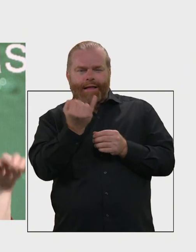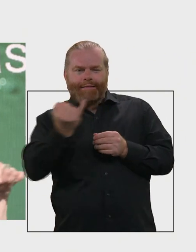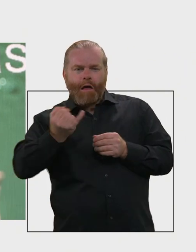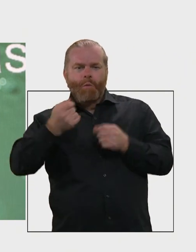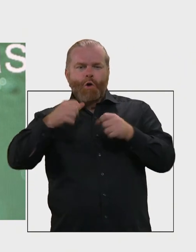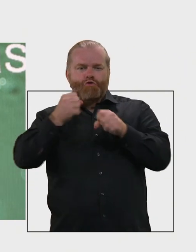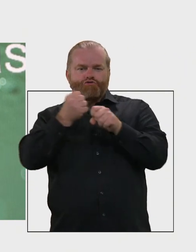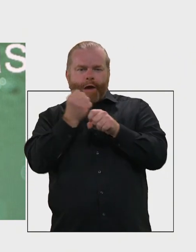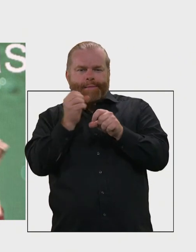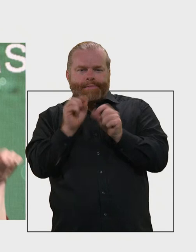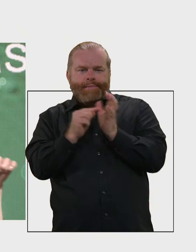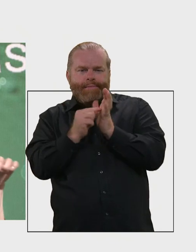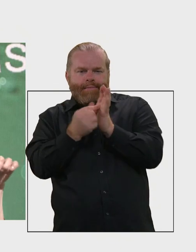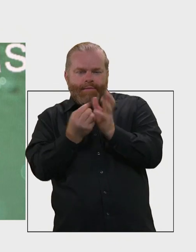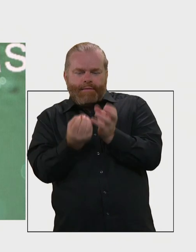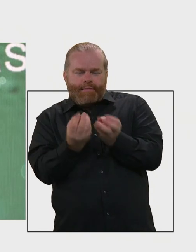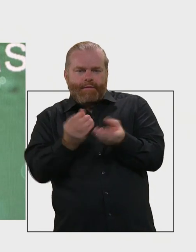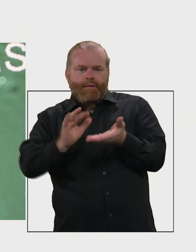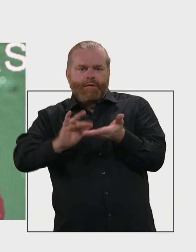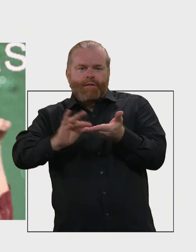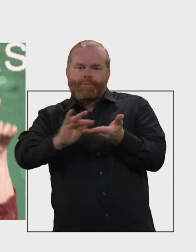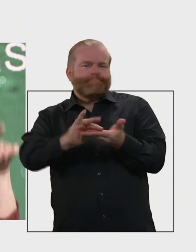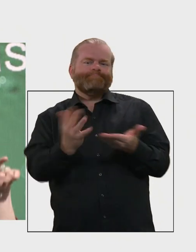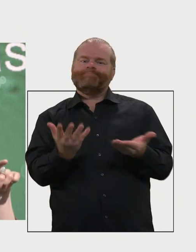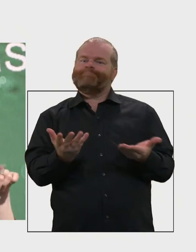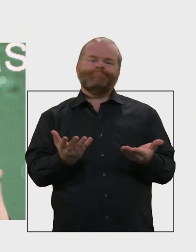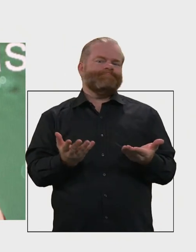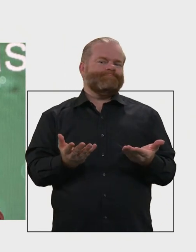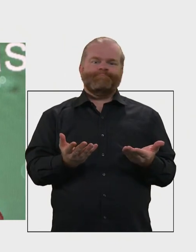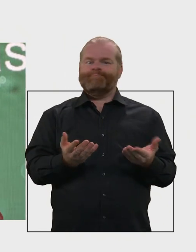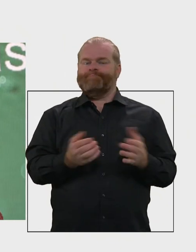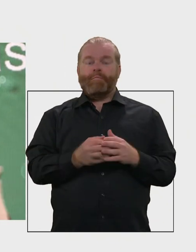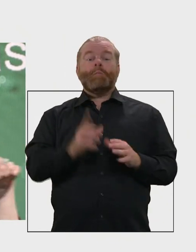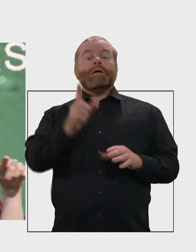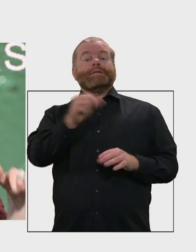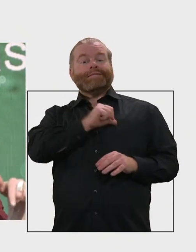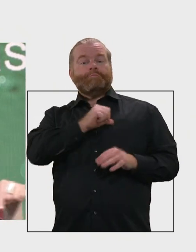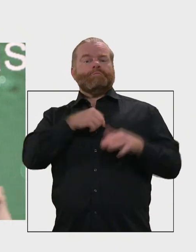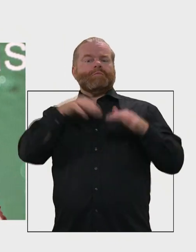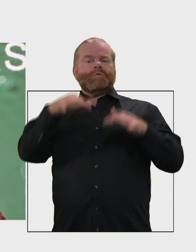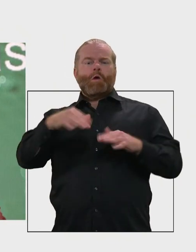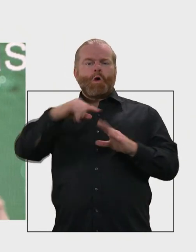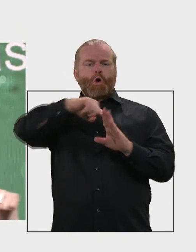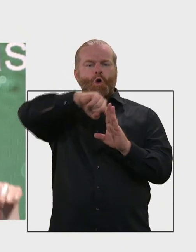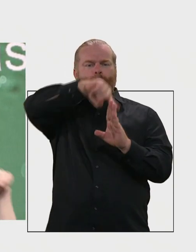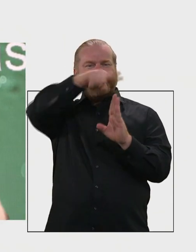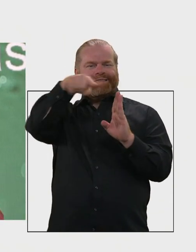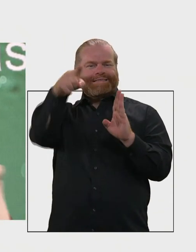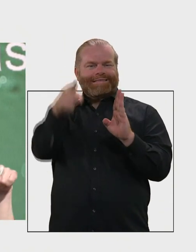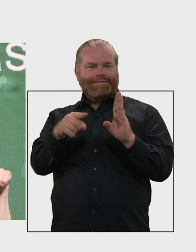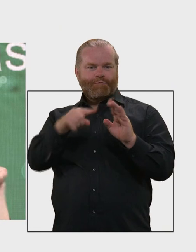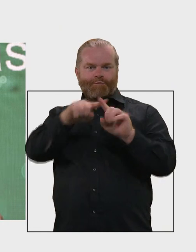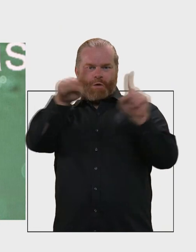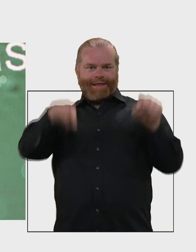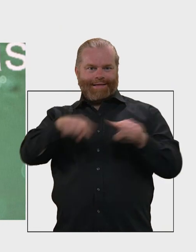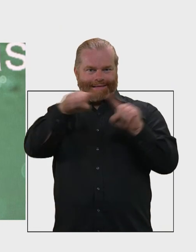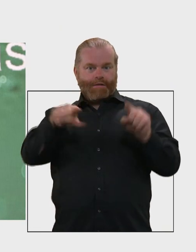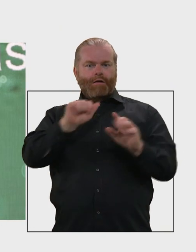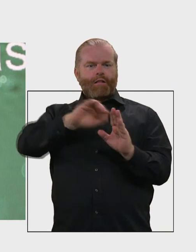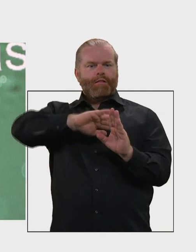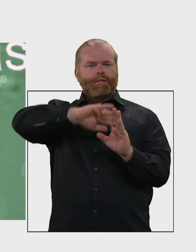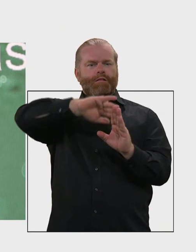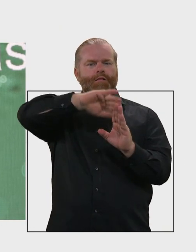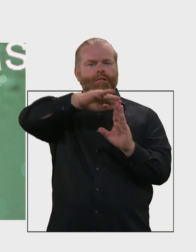haben Umrissfolien, also du kannst Umrisse ertasten. Was ist ein Dach? Was ist sozusagen ein Gebäudeumriss? Aber es